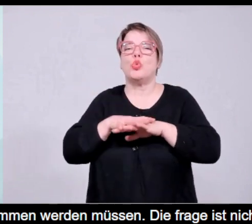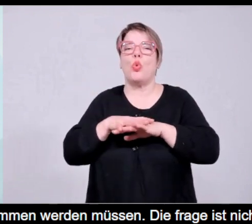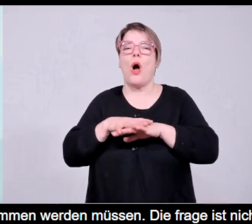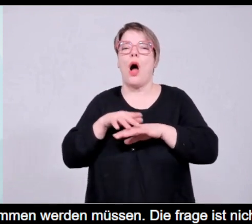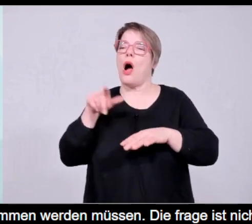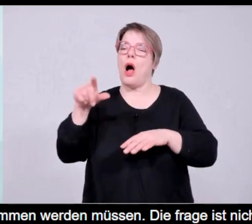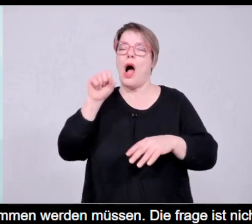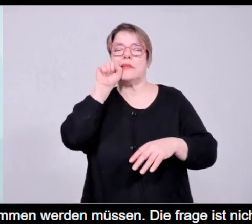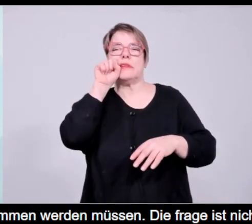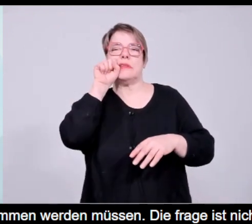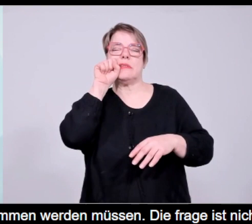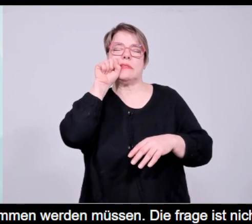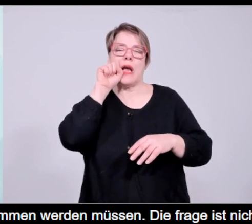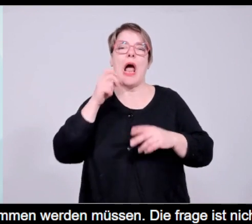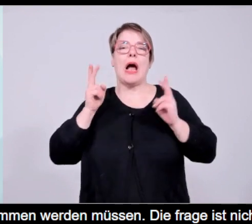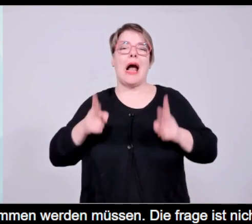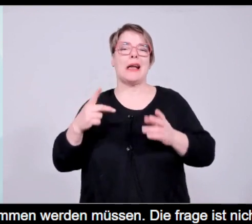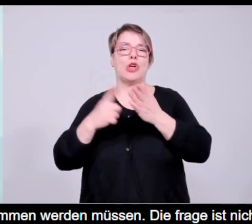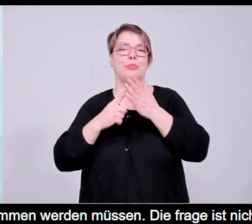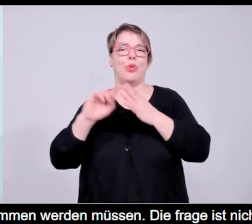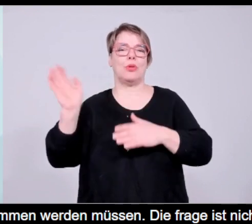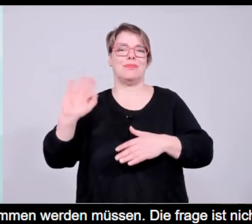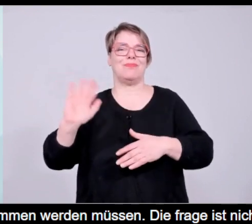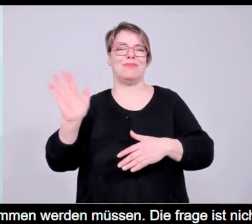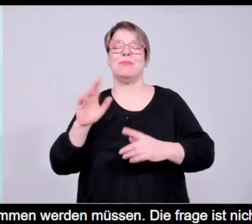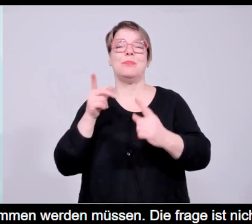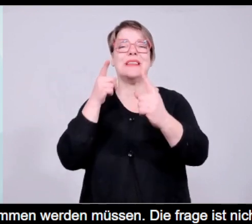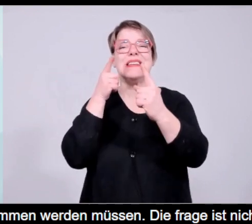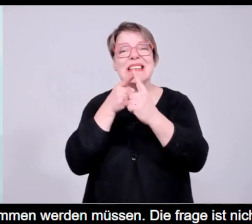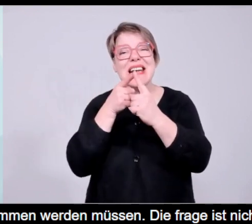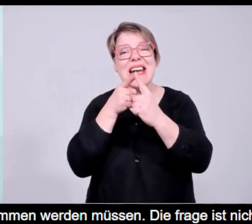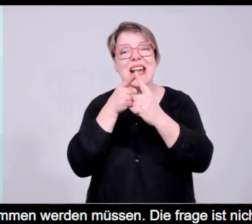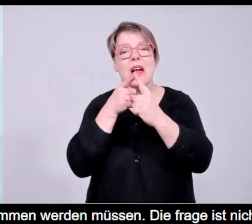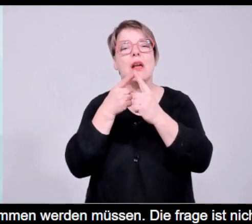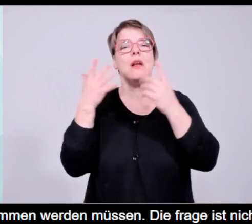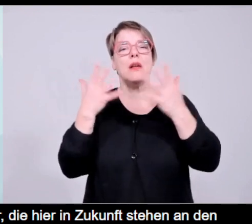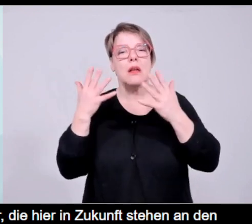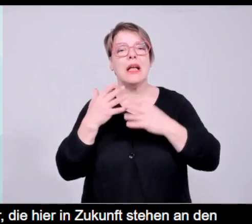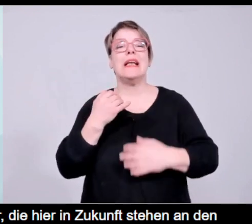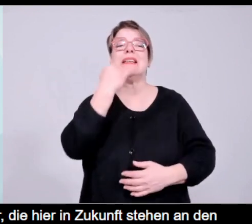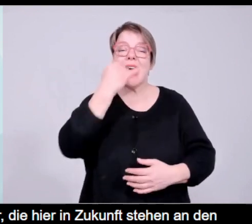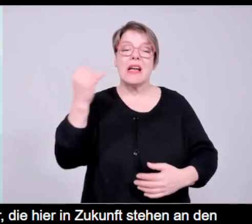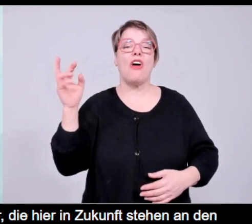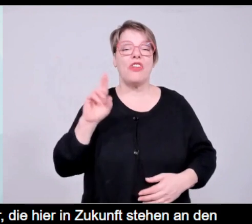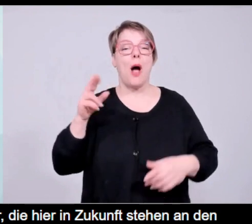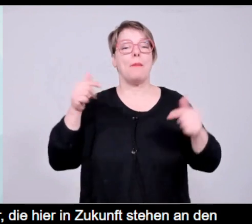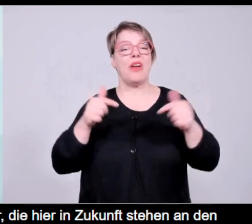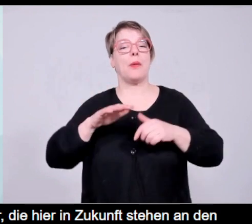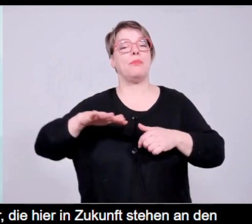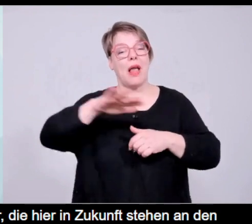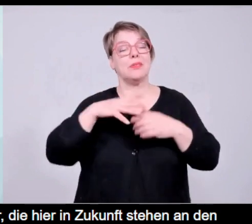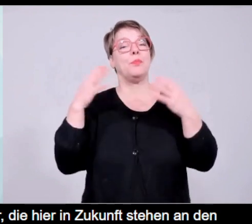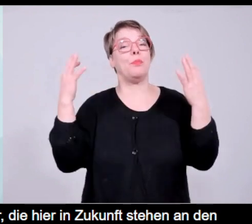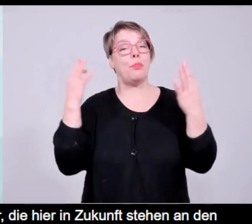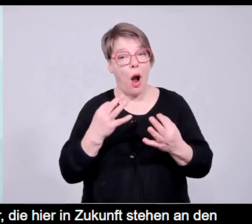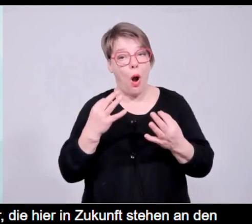bekommt, nicht in der Frage eines stationären Platzes, sondern in der Frage von Strukturen, die wir jetzt gemeinsam aufbauen. Und ich kann